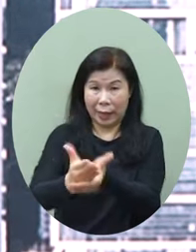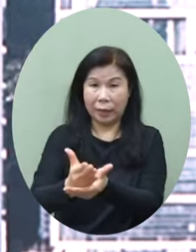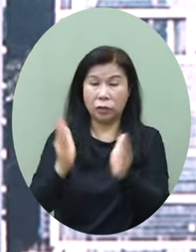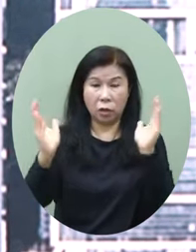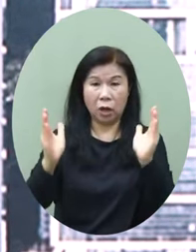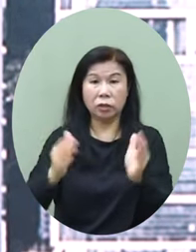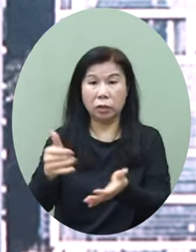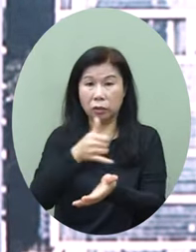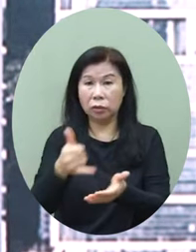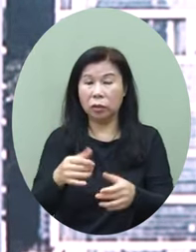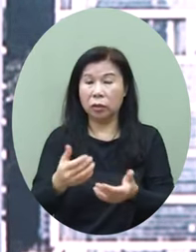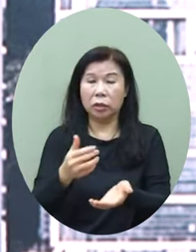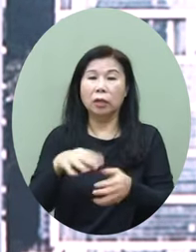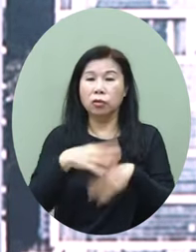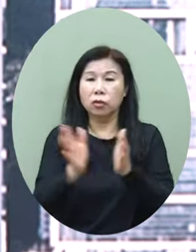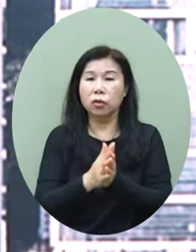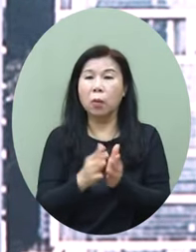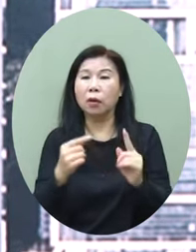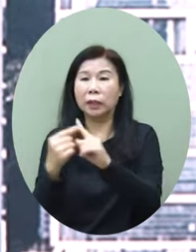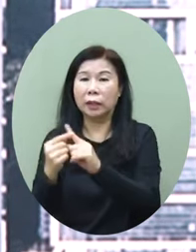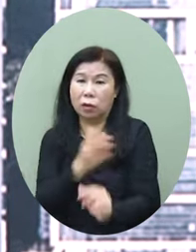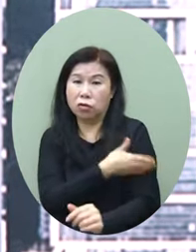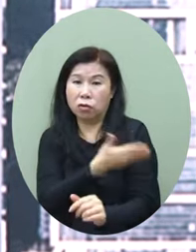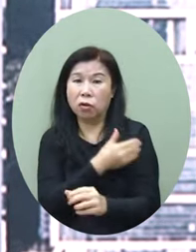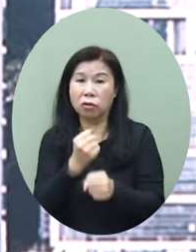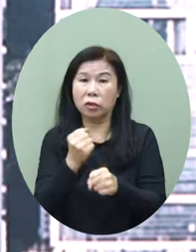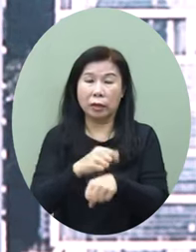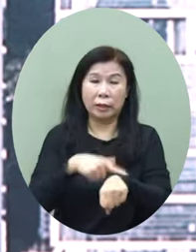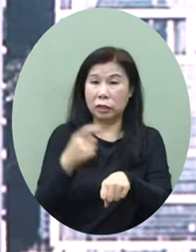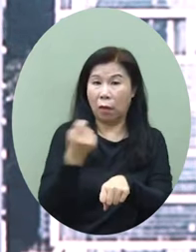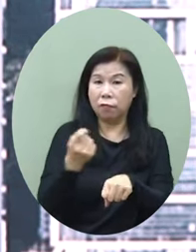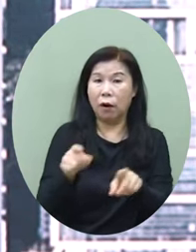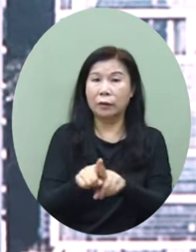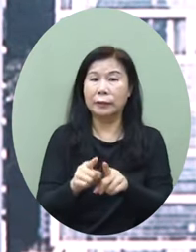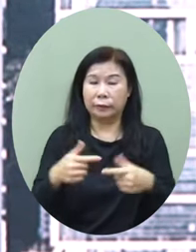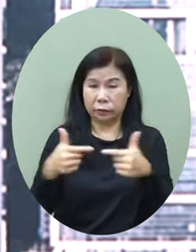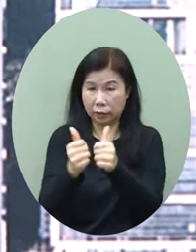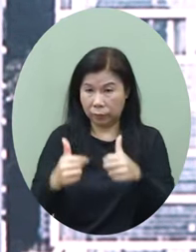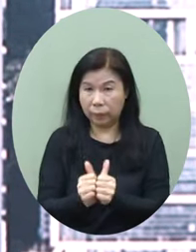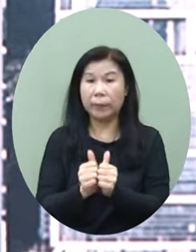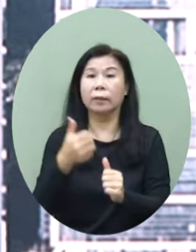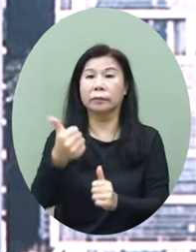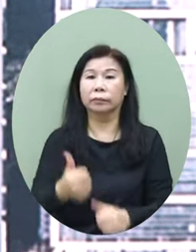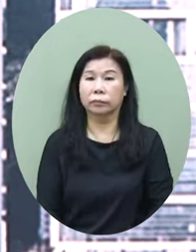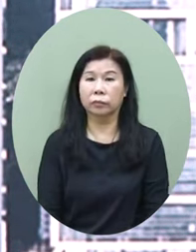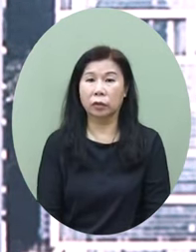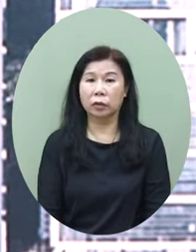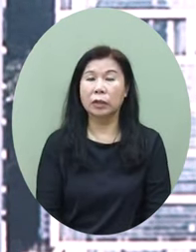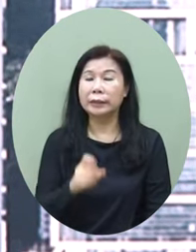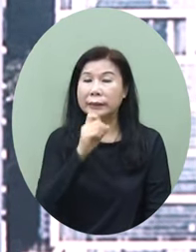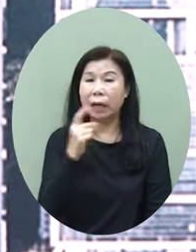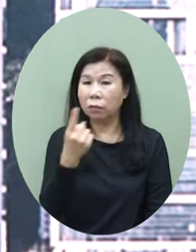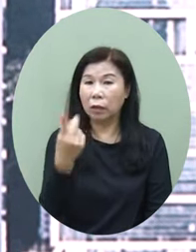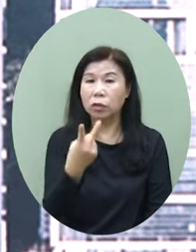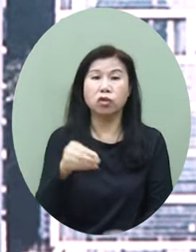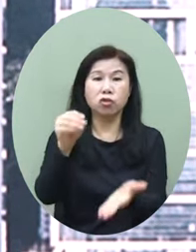但其實動員的人是非常之多這樣才能夠壓縮時間和做到有效所以我們在每一次決